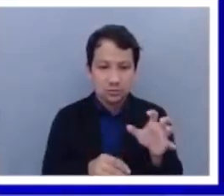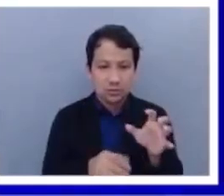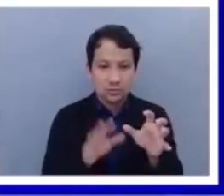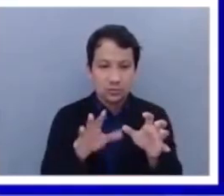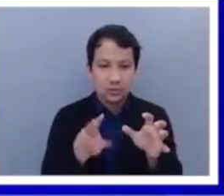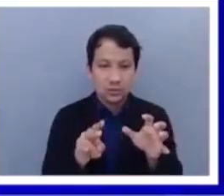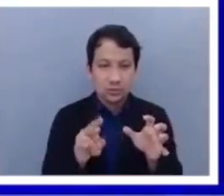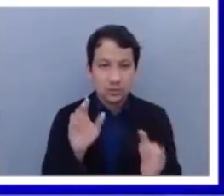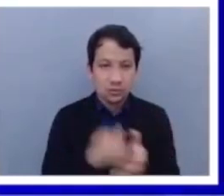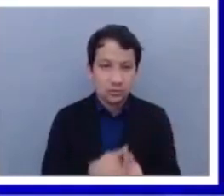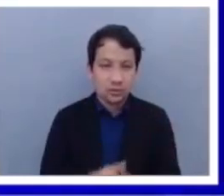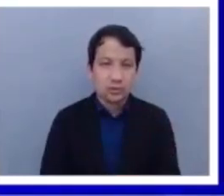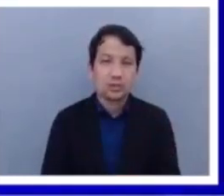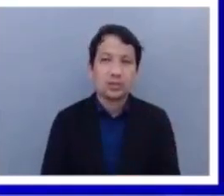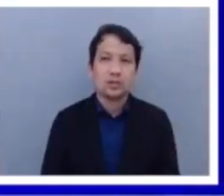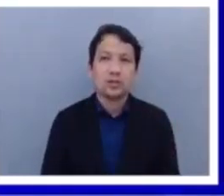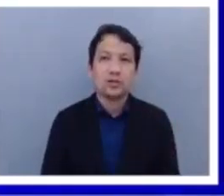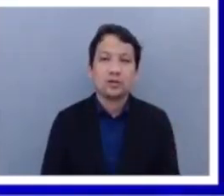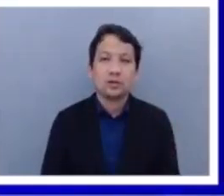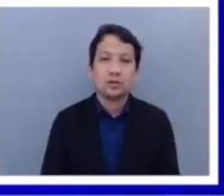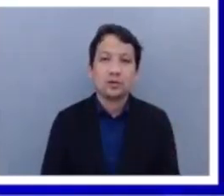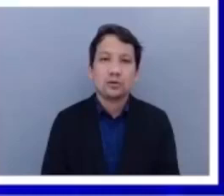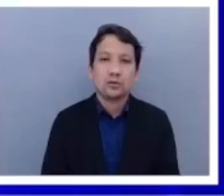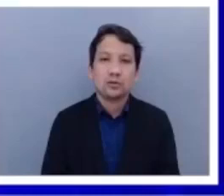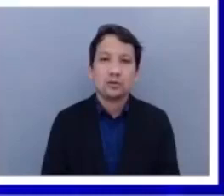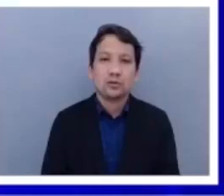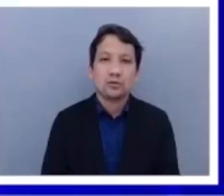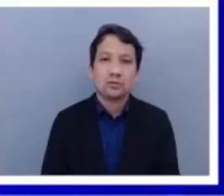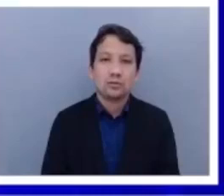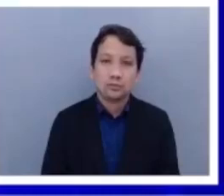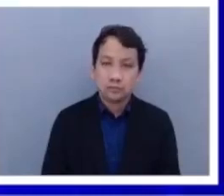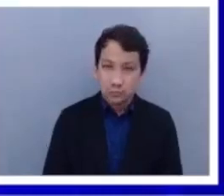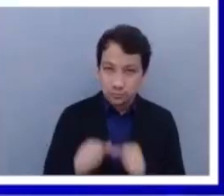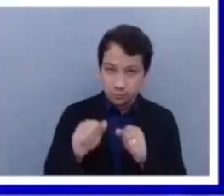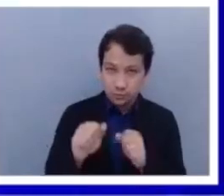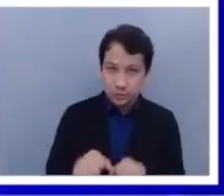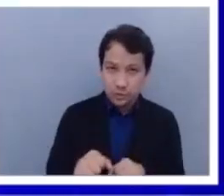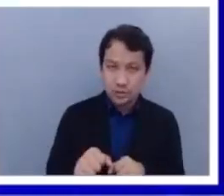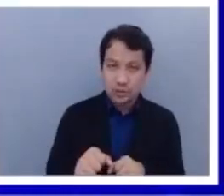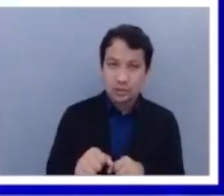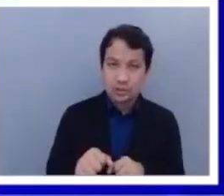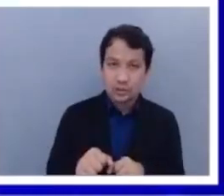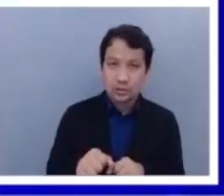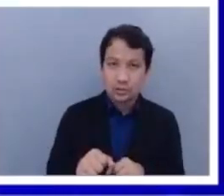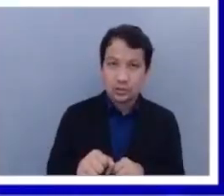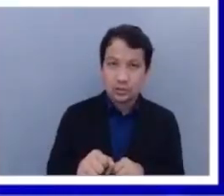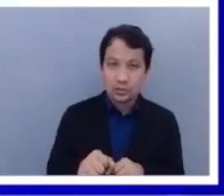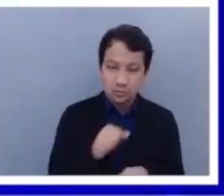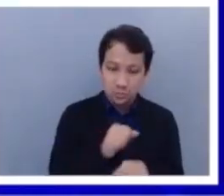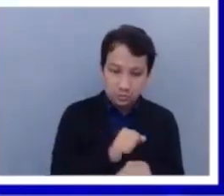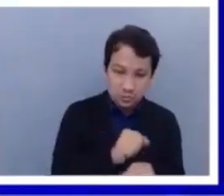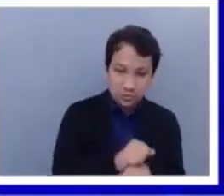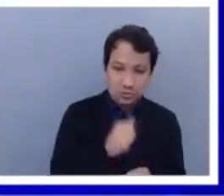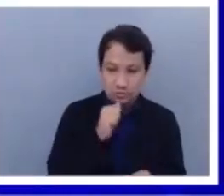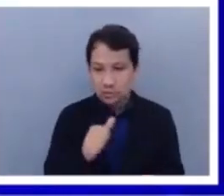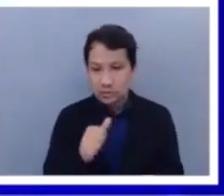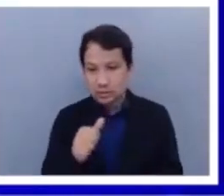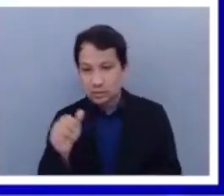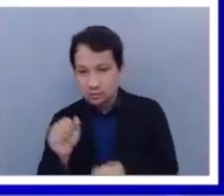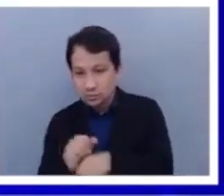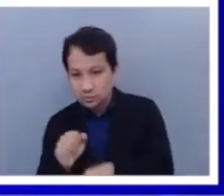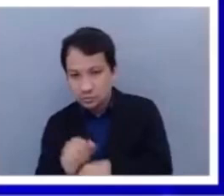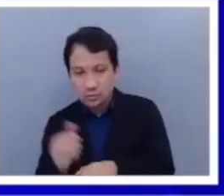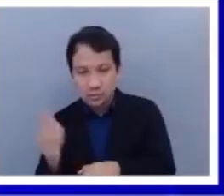557,000, no. So pwede na employed ka o unemployed ka. Nakita natin doon